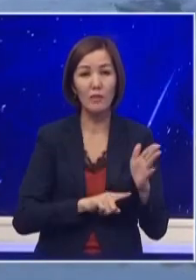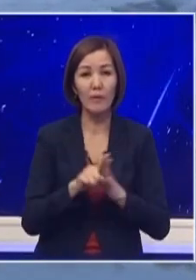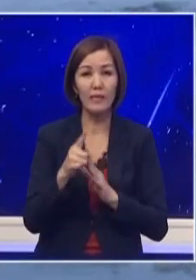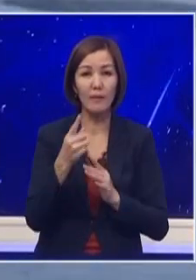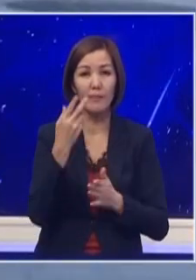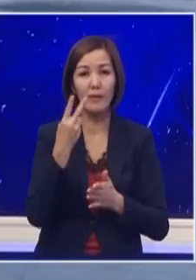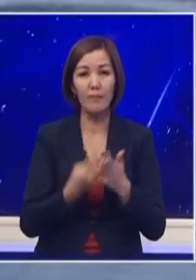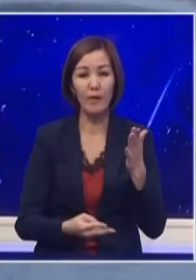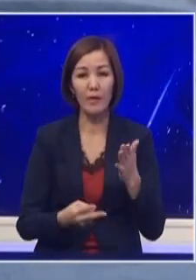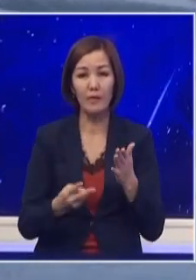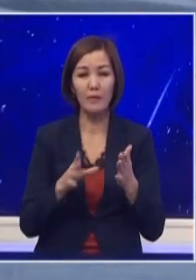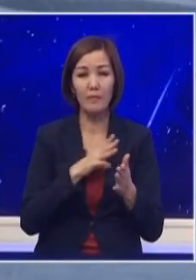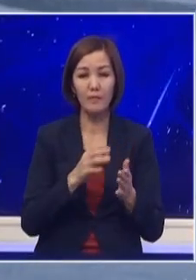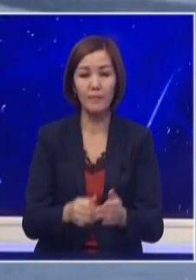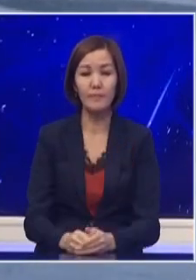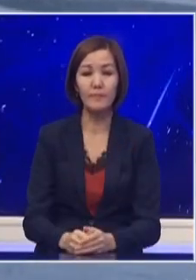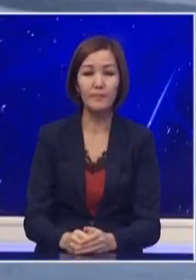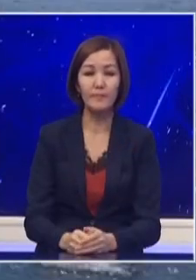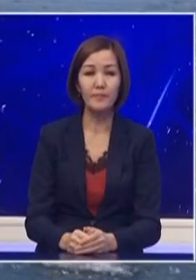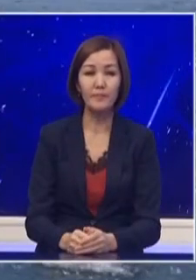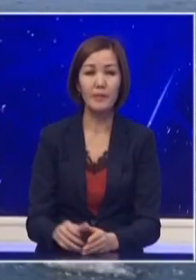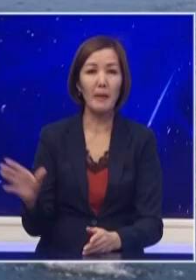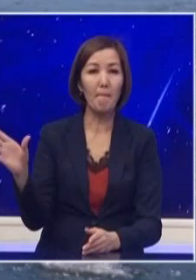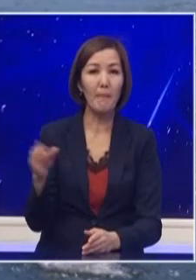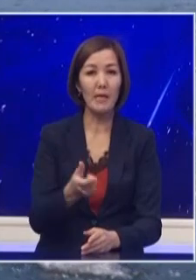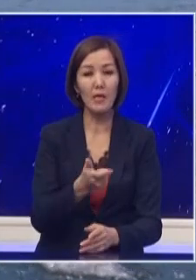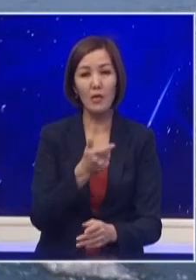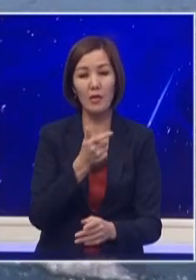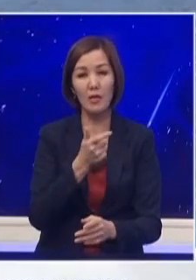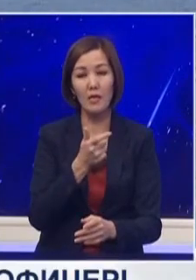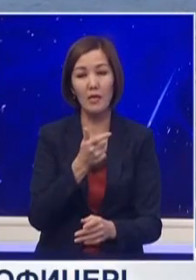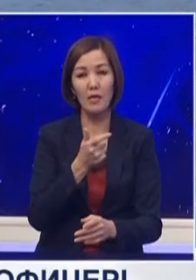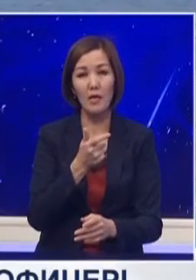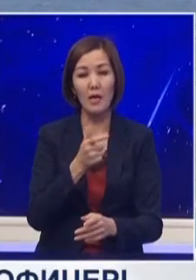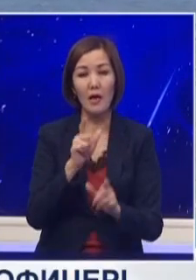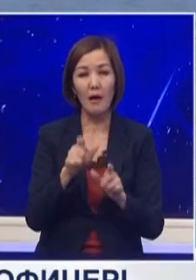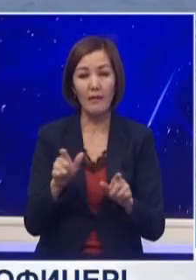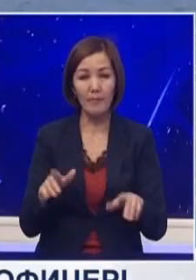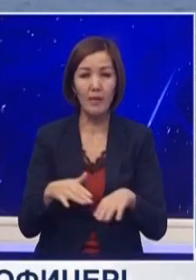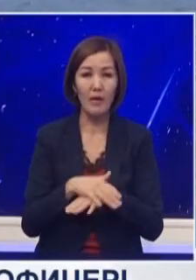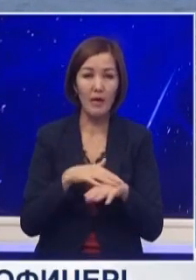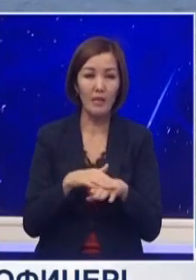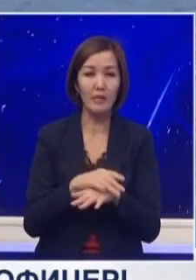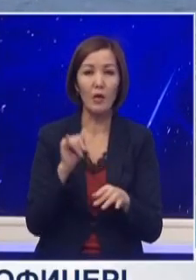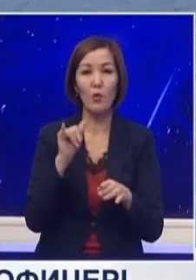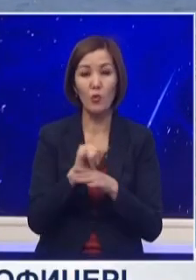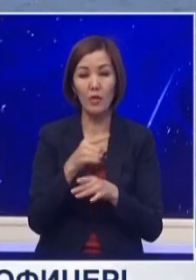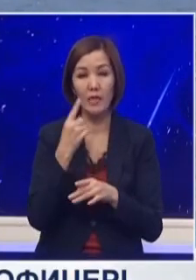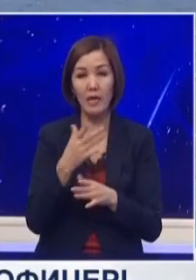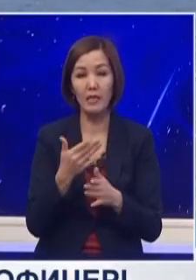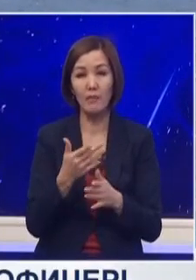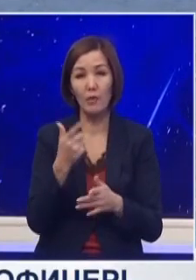жұқа мұздың құрбаны болған. Барша көрермендерге айтатын, бірінші кезекте өздеріңіздің өмірлеріңіз,